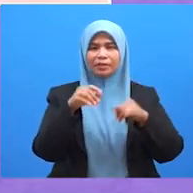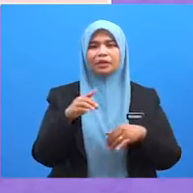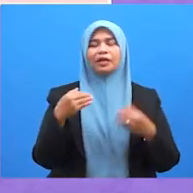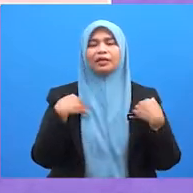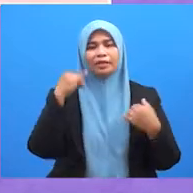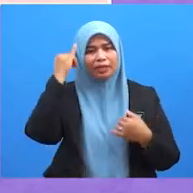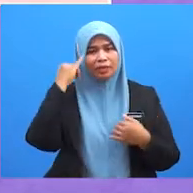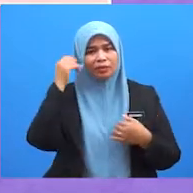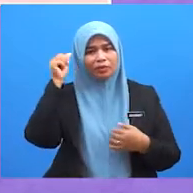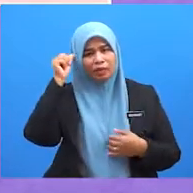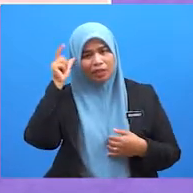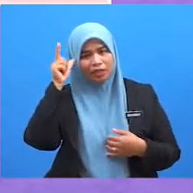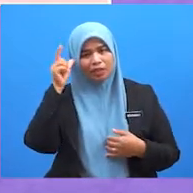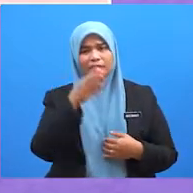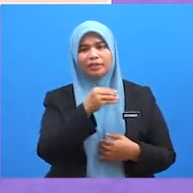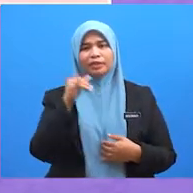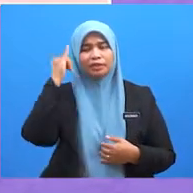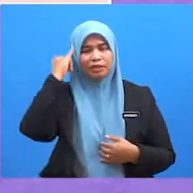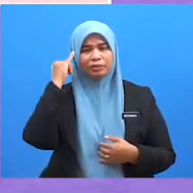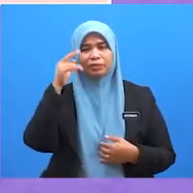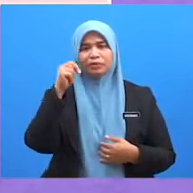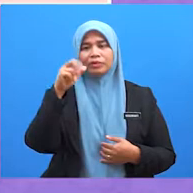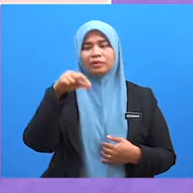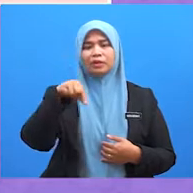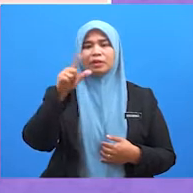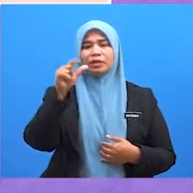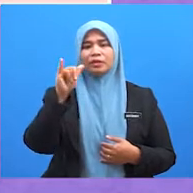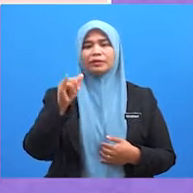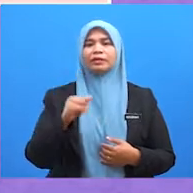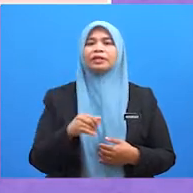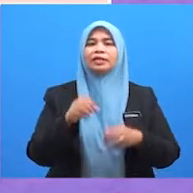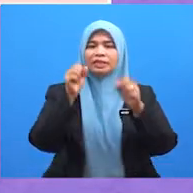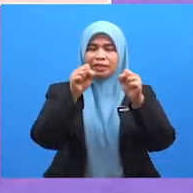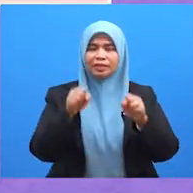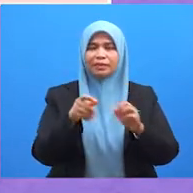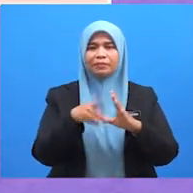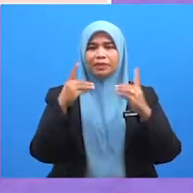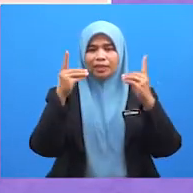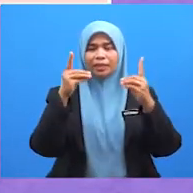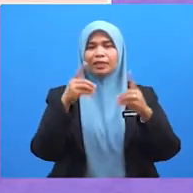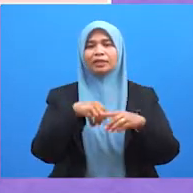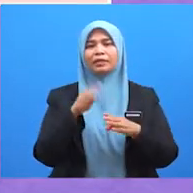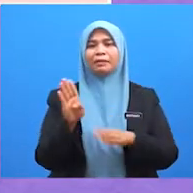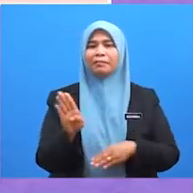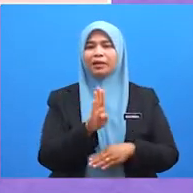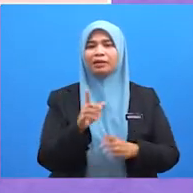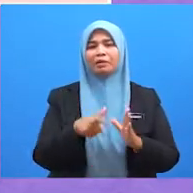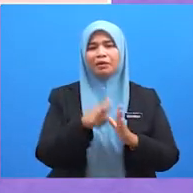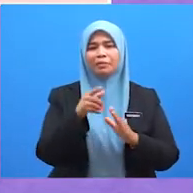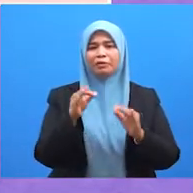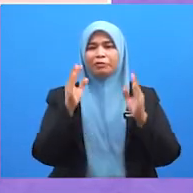akli dan ilmu nakli. Manakala sistem pendidikan di Barat lebih